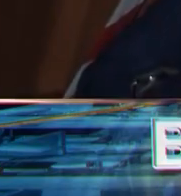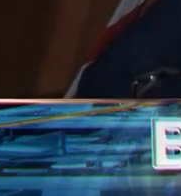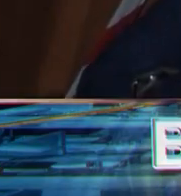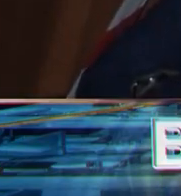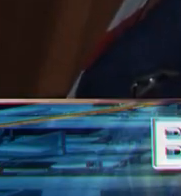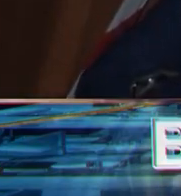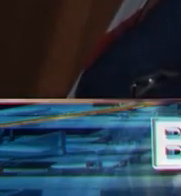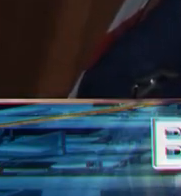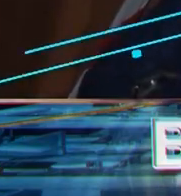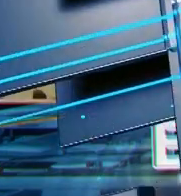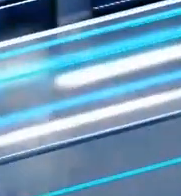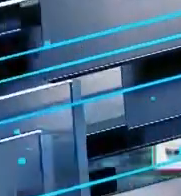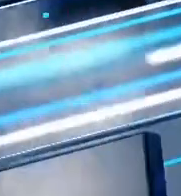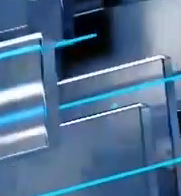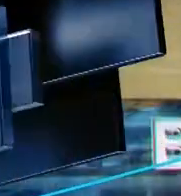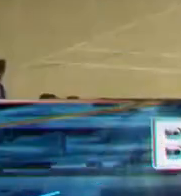өтті.